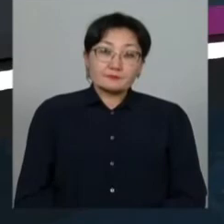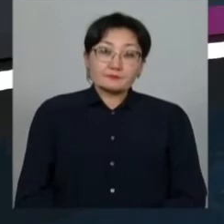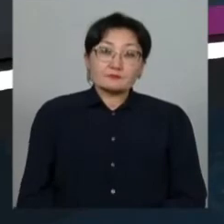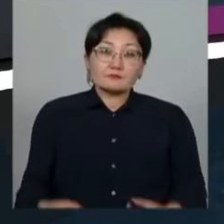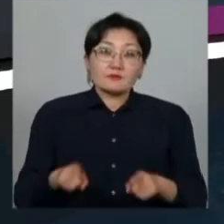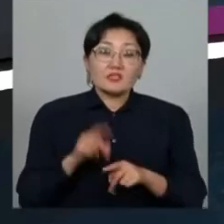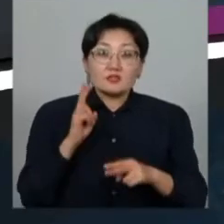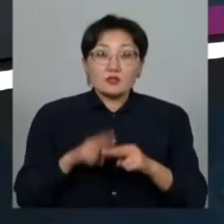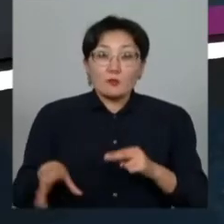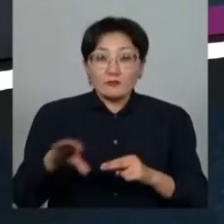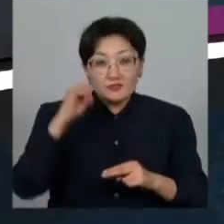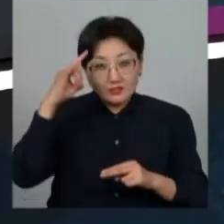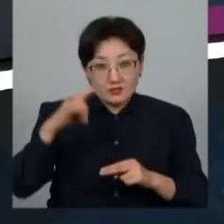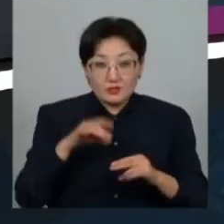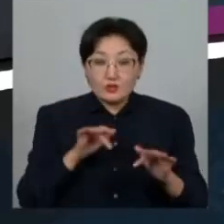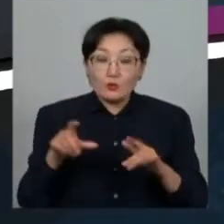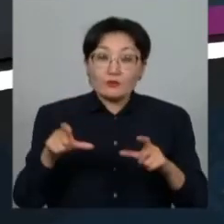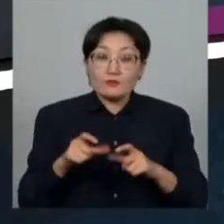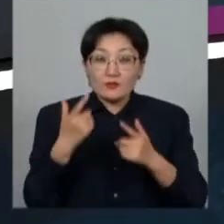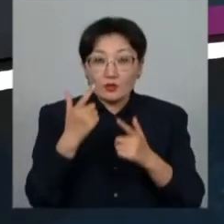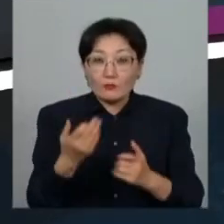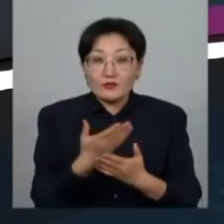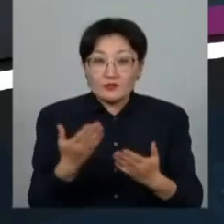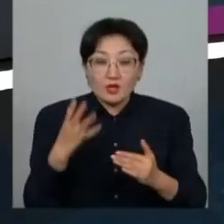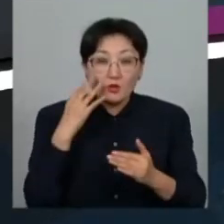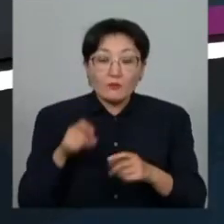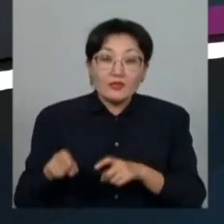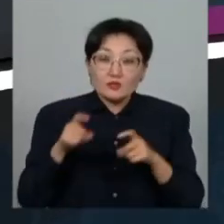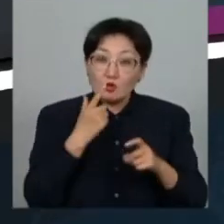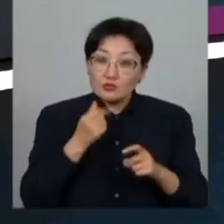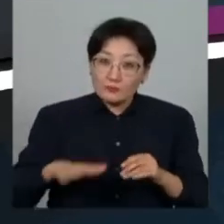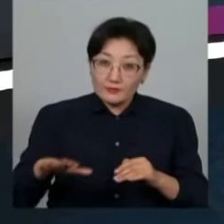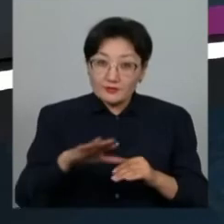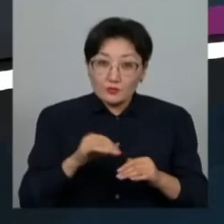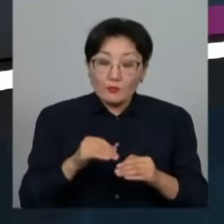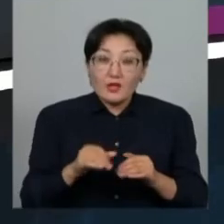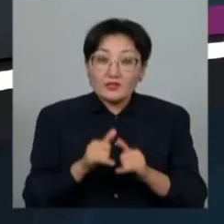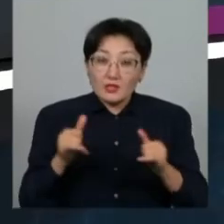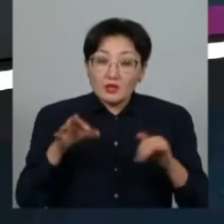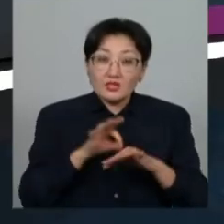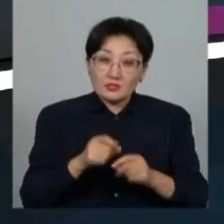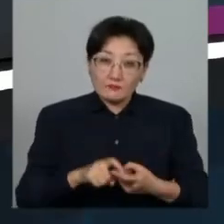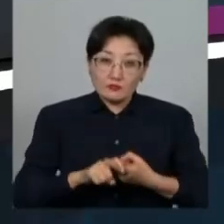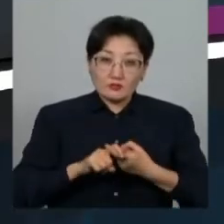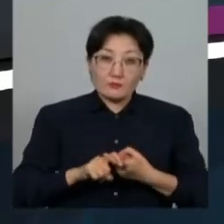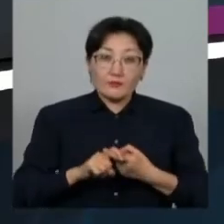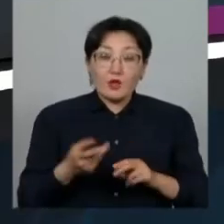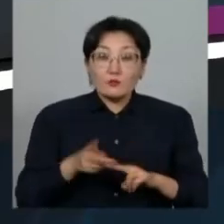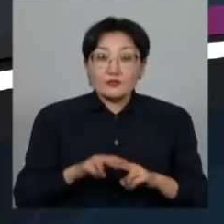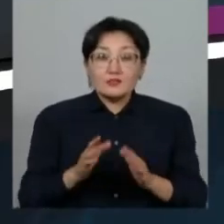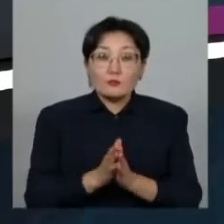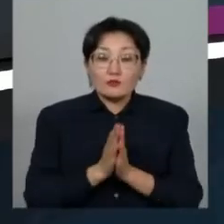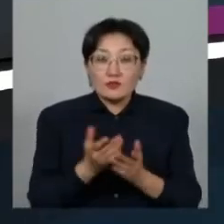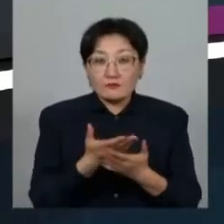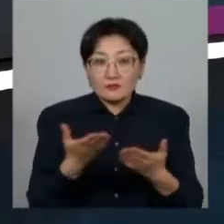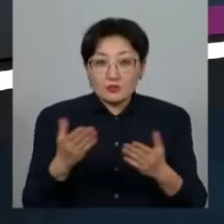И в завершение, по всей стране действует карантин. Напоминаем, что Алматы перешел в красную зону по темпам распространения коронавируса. Поэтому